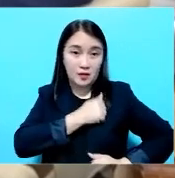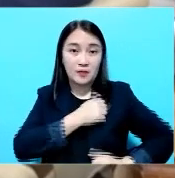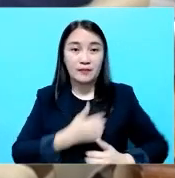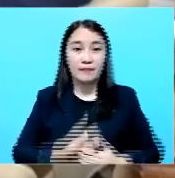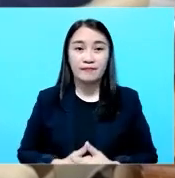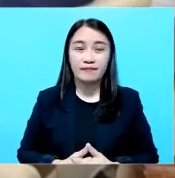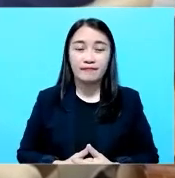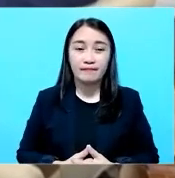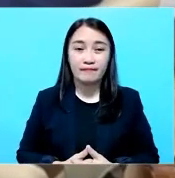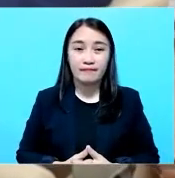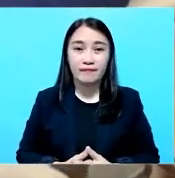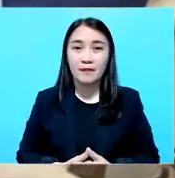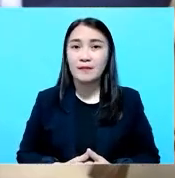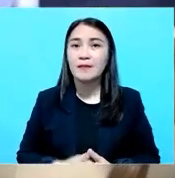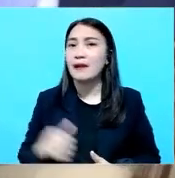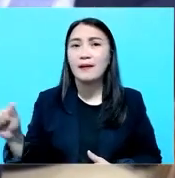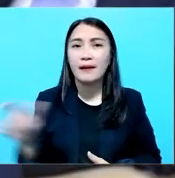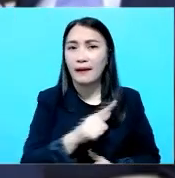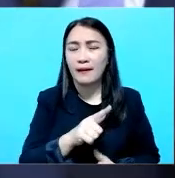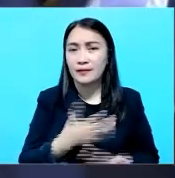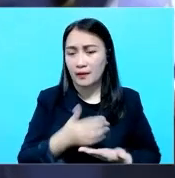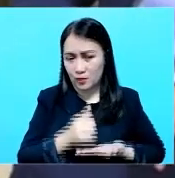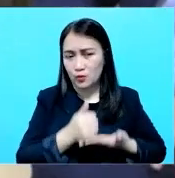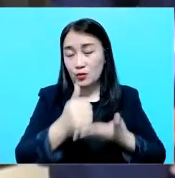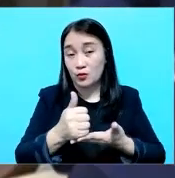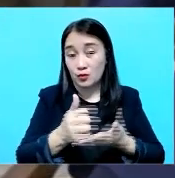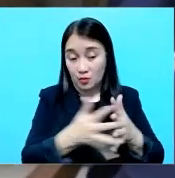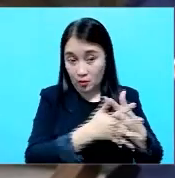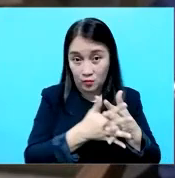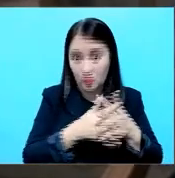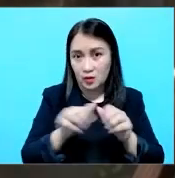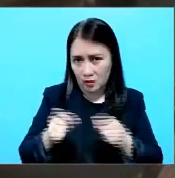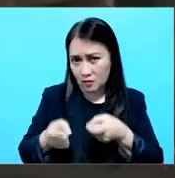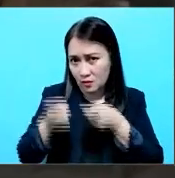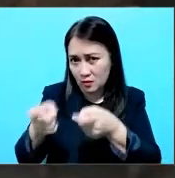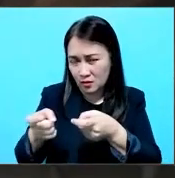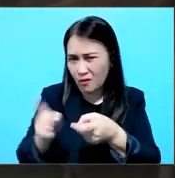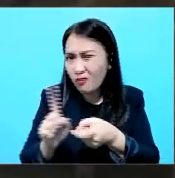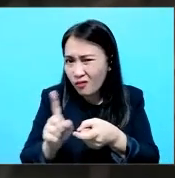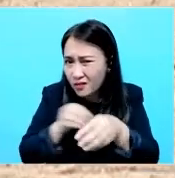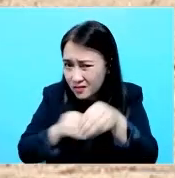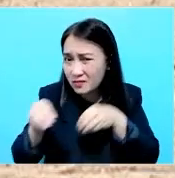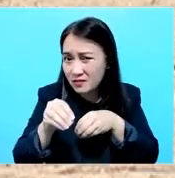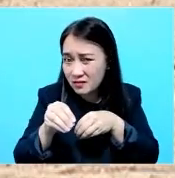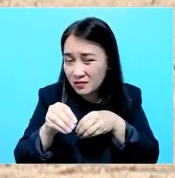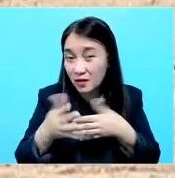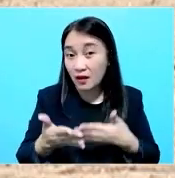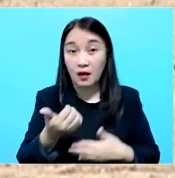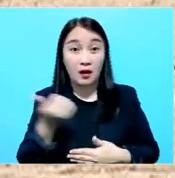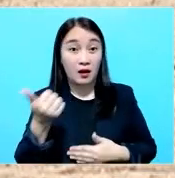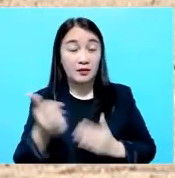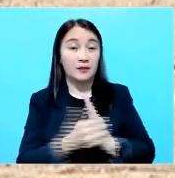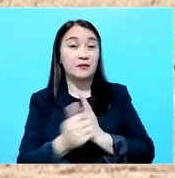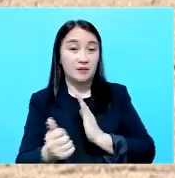At sa lahat ng tulong na sinasabing ibibigay ng Amerika sa atin, ano naman kaya ang kapalit? Sabi ng ilang eksperto, yan ay ang access sa